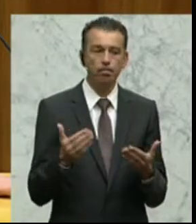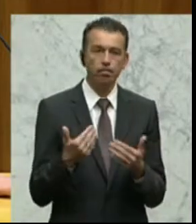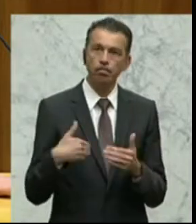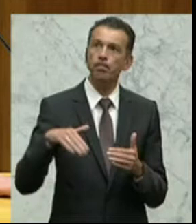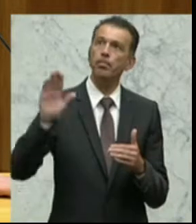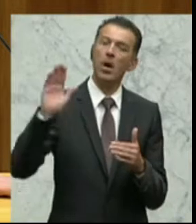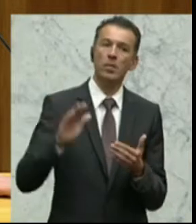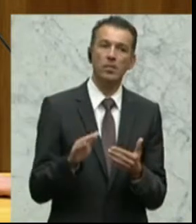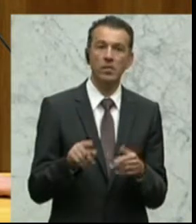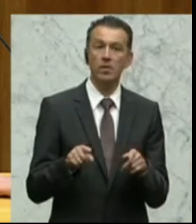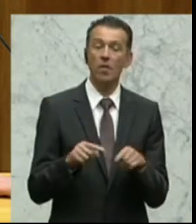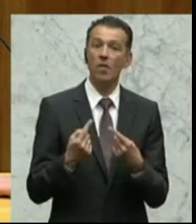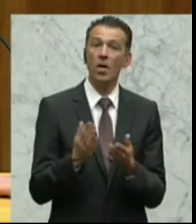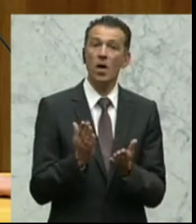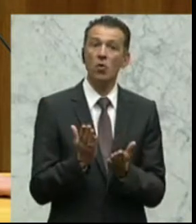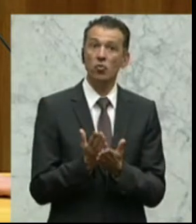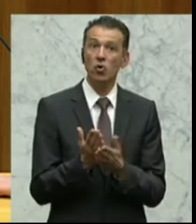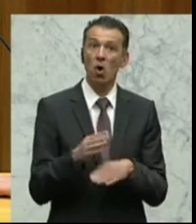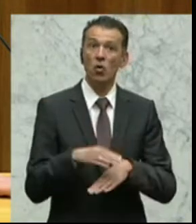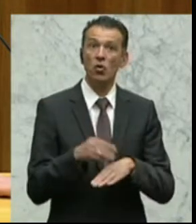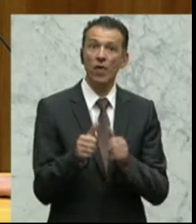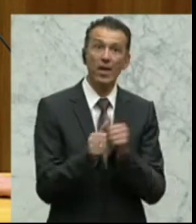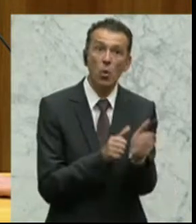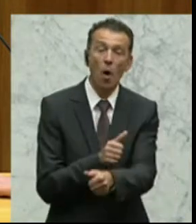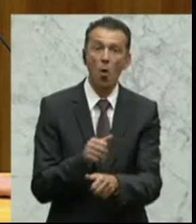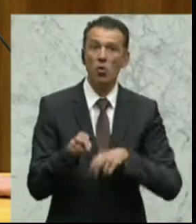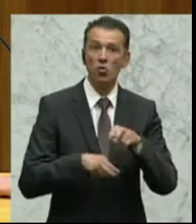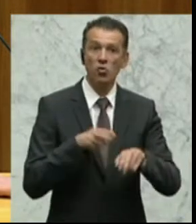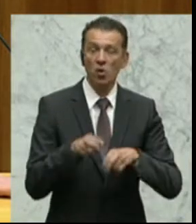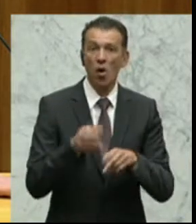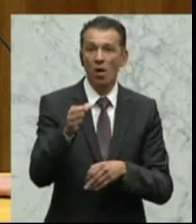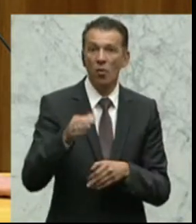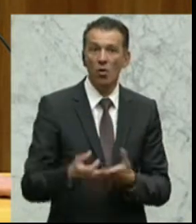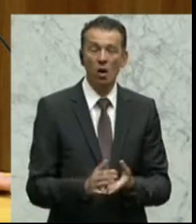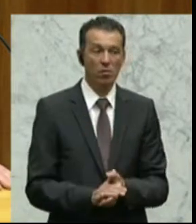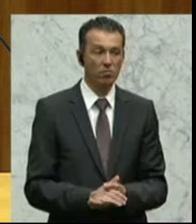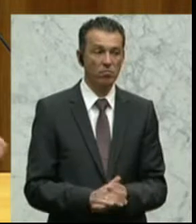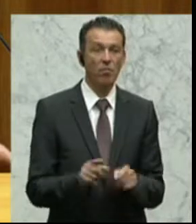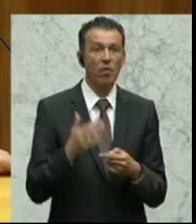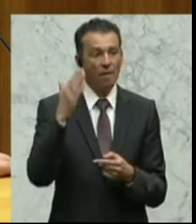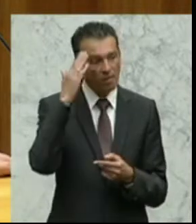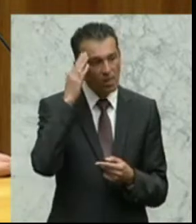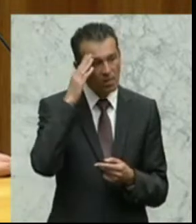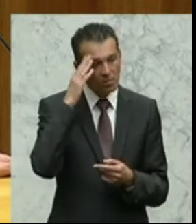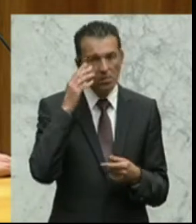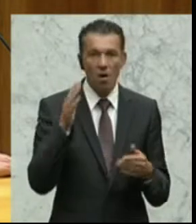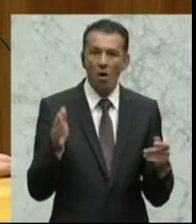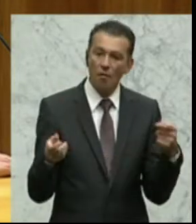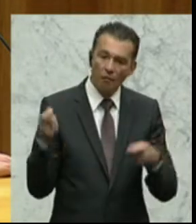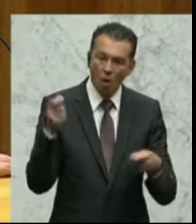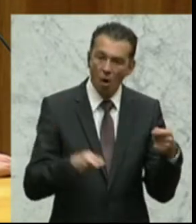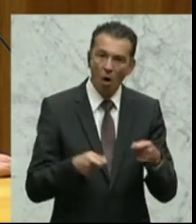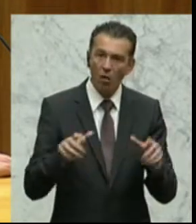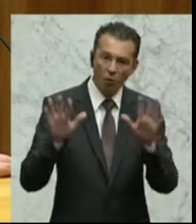Schweden überholt, was die Steuer- und Abgabenquote angeht. Wir wissen, dass der Förderdschungel blüht